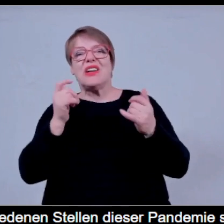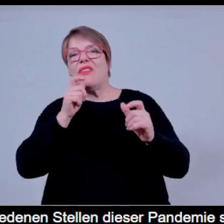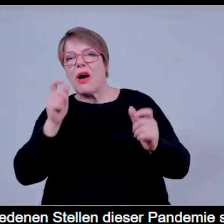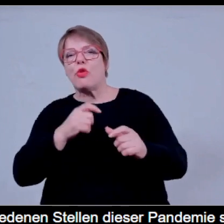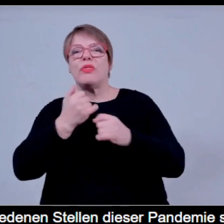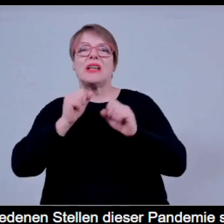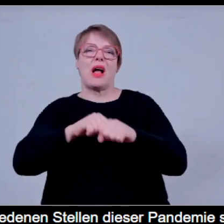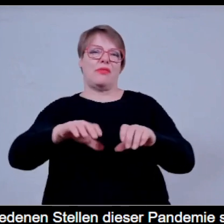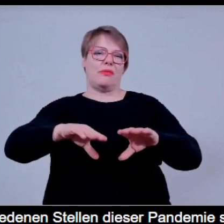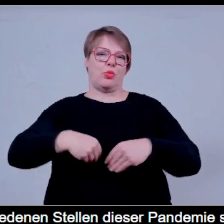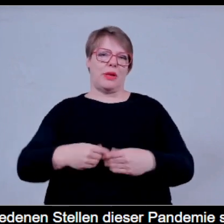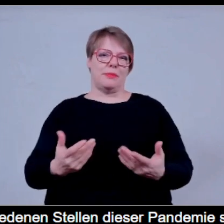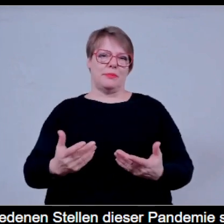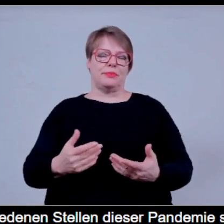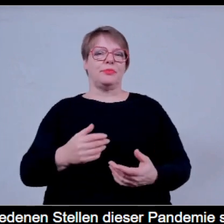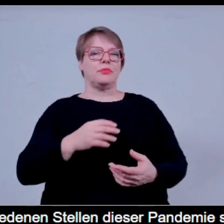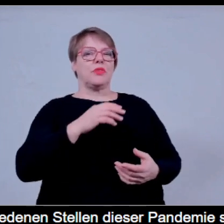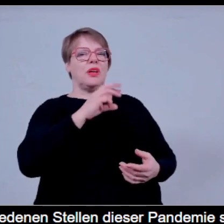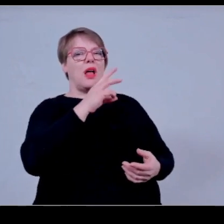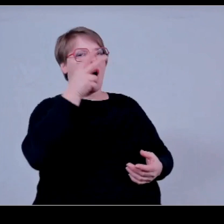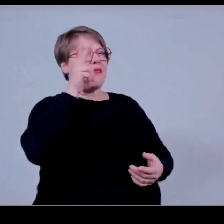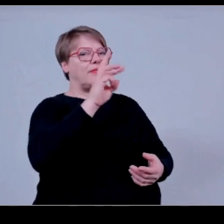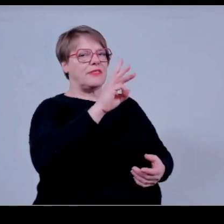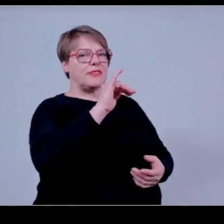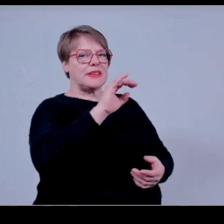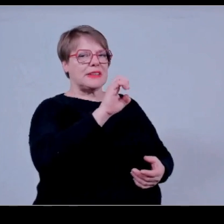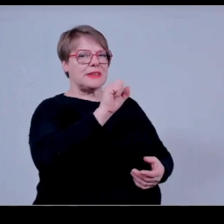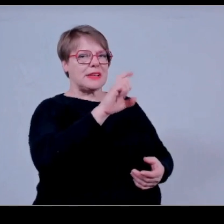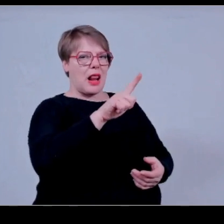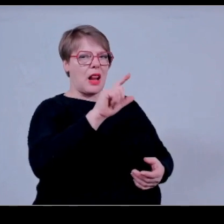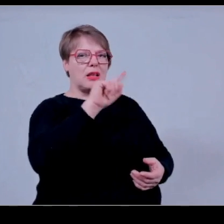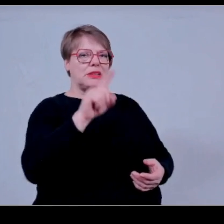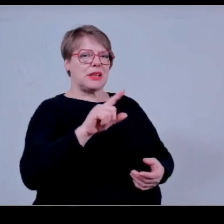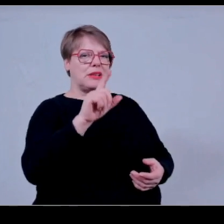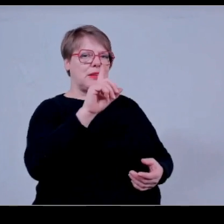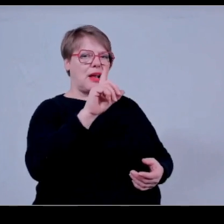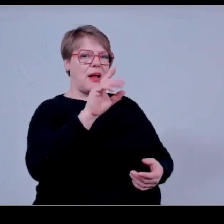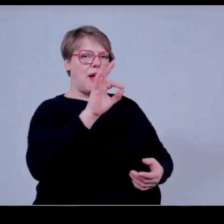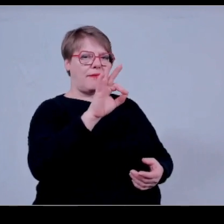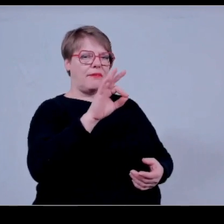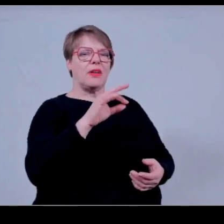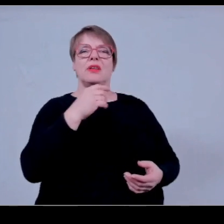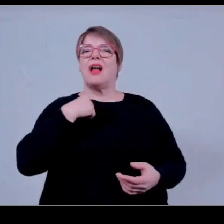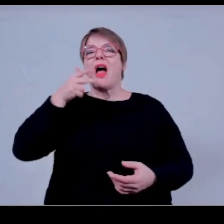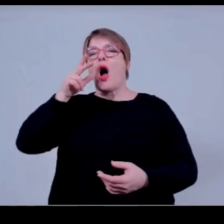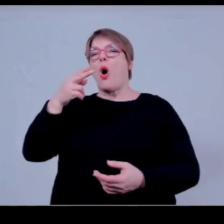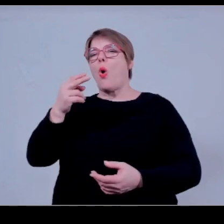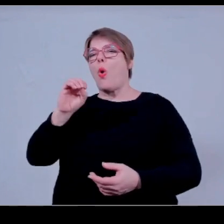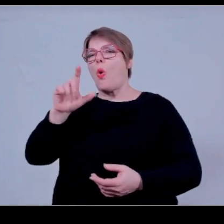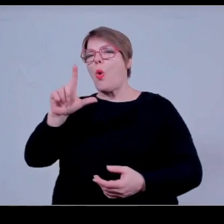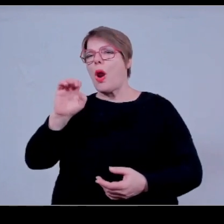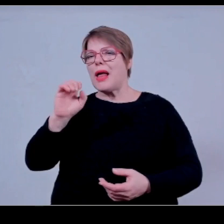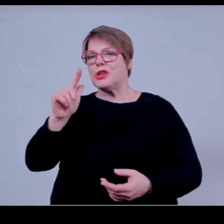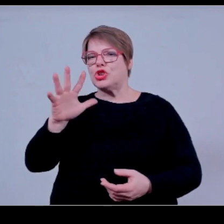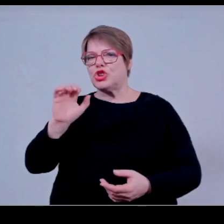jetzt im Winter. Trotzdem sagen Sie jetzt, die Maskenpflicht endet. Ne, das habe ich, wenn Sie gerade zugehört haben, tatsächlich ja gerade